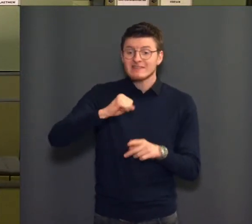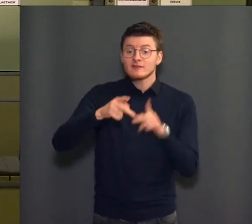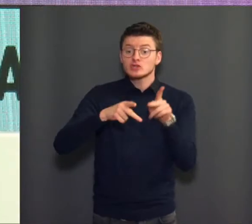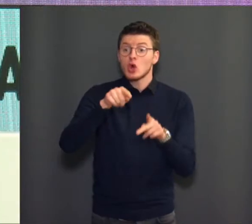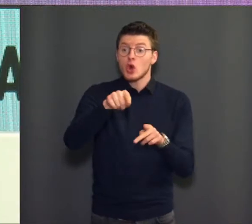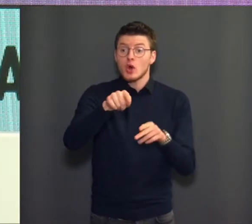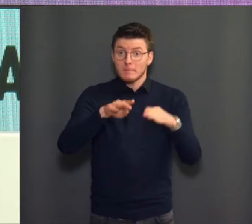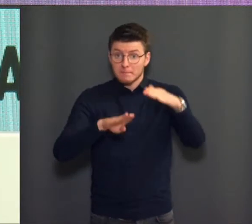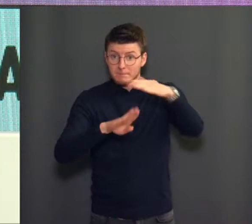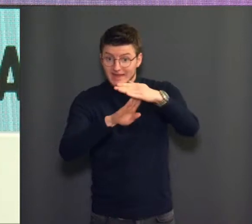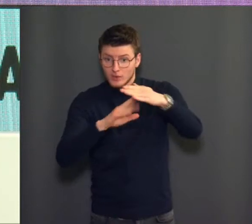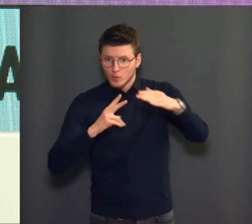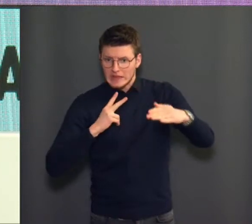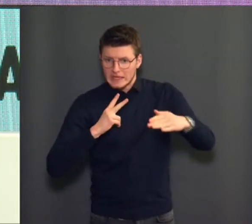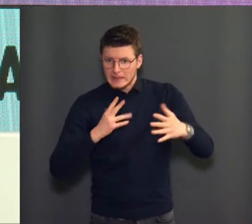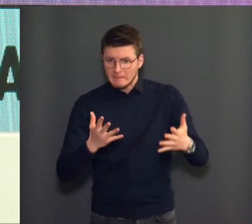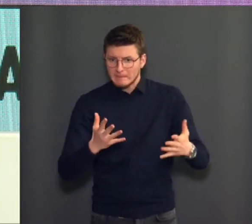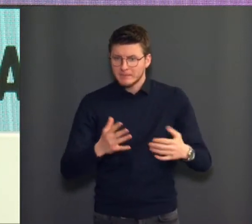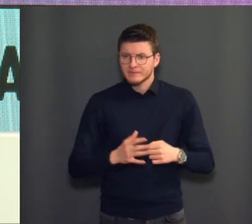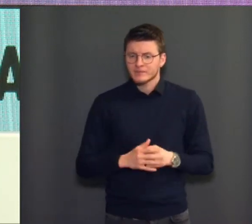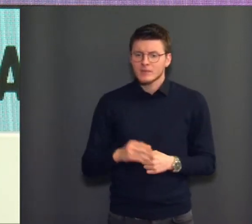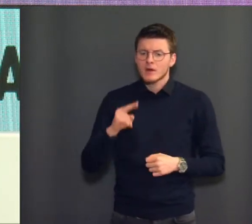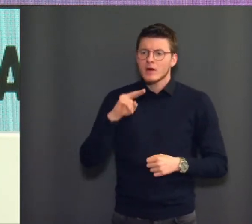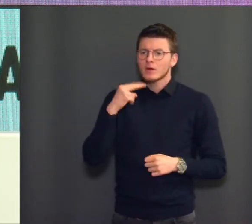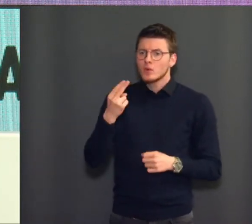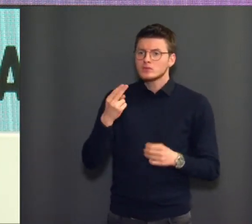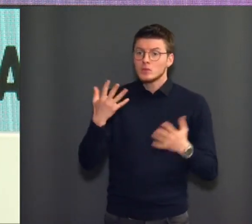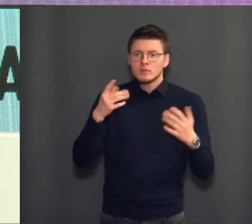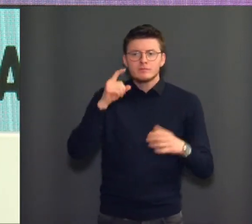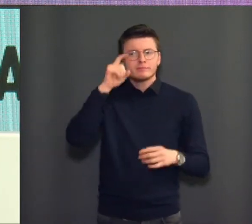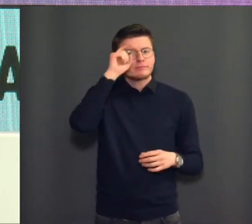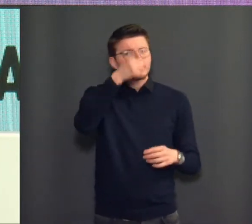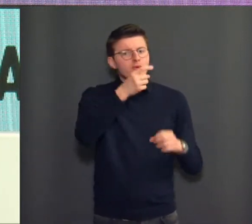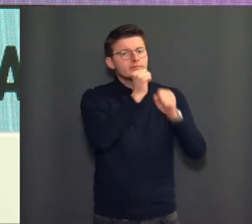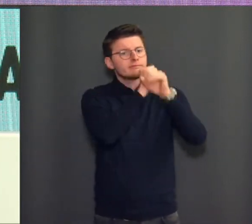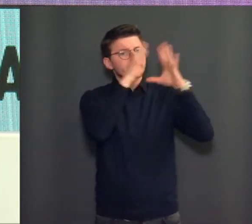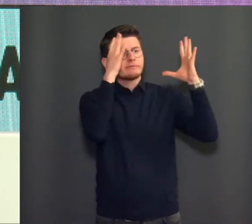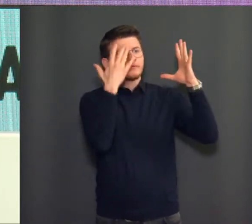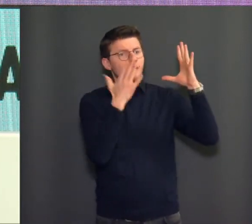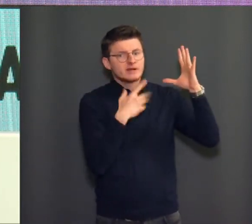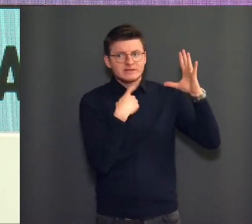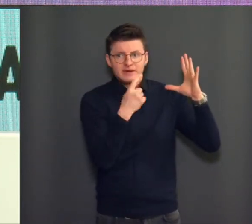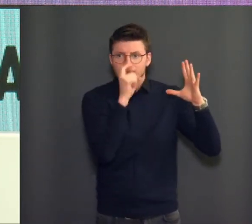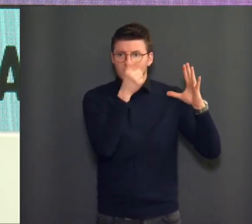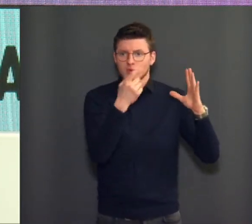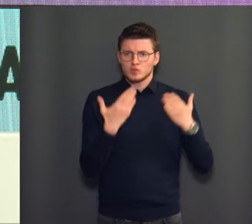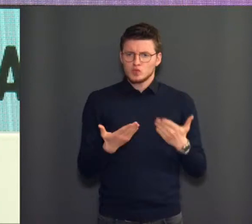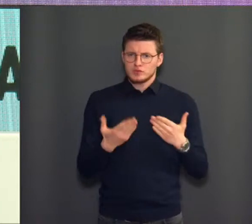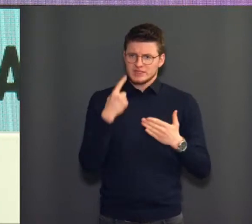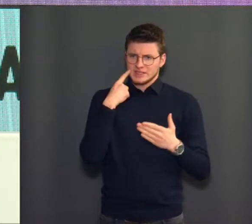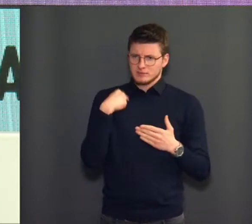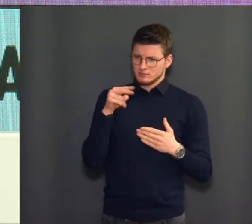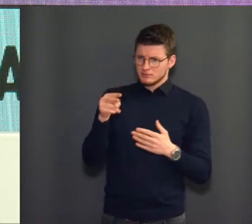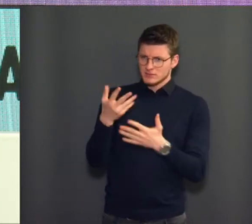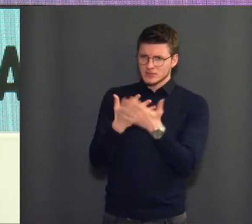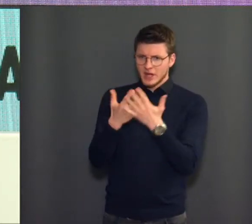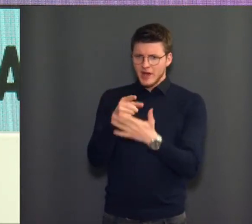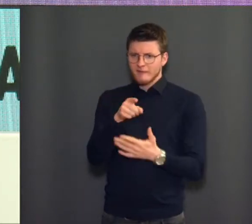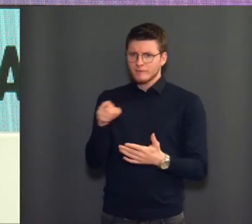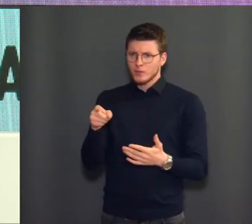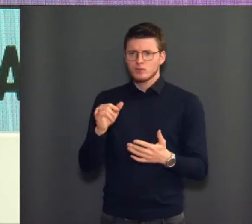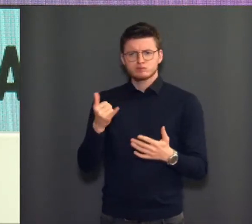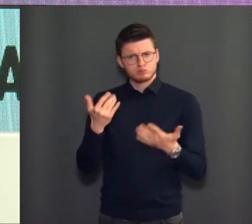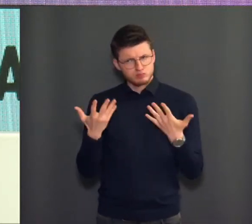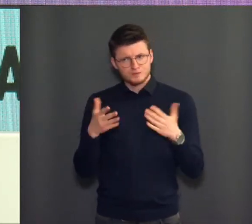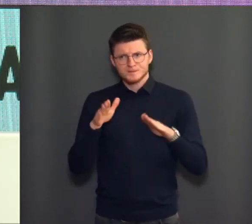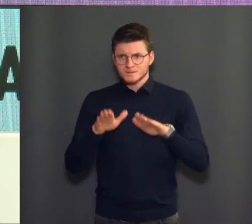Wel, voorspellingen zijn altijd moeilijk, maar als je naar de cijfers kijkt, dan is er inderdaad een reële mogelijkheid dat we de piek van